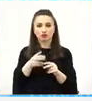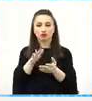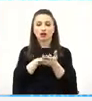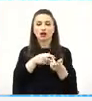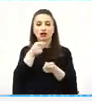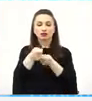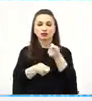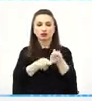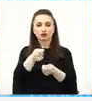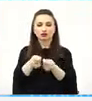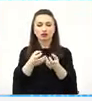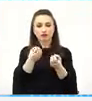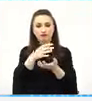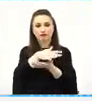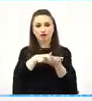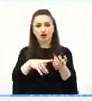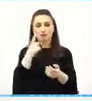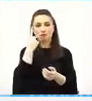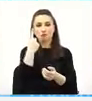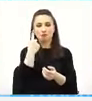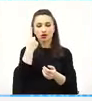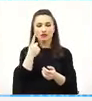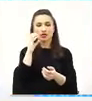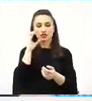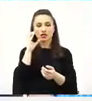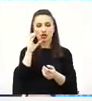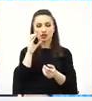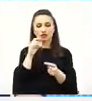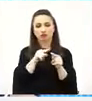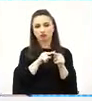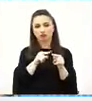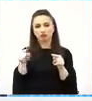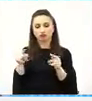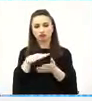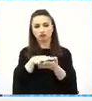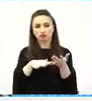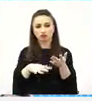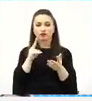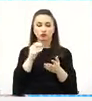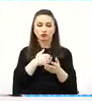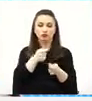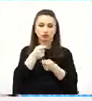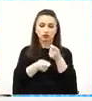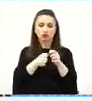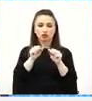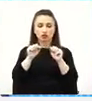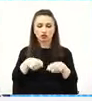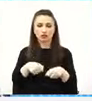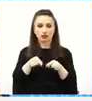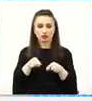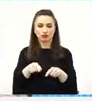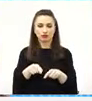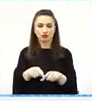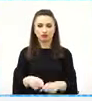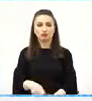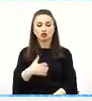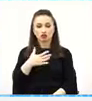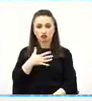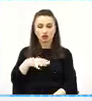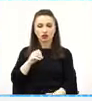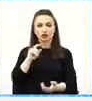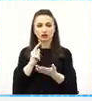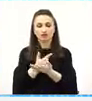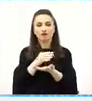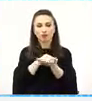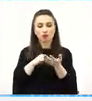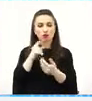განცხადებების შემოტანას ვახანგრძლივებთ და 1 სექტემბრამდე აქვთ ადამიანებს შესაძლებლობა რომ შემოიტანონ განცხადები და ჩვენ კიდევ